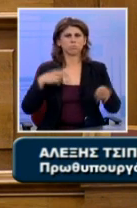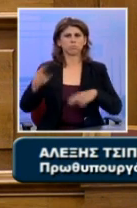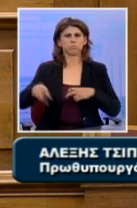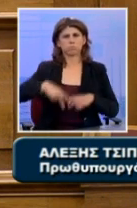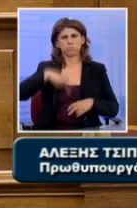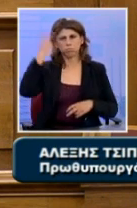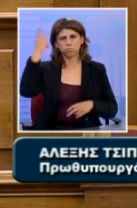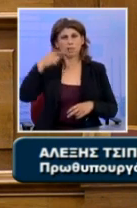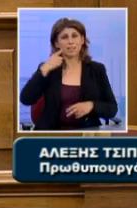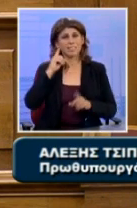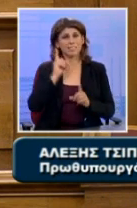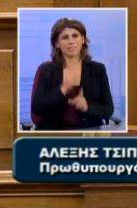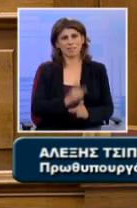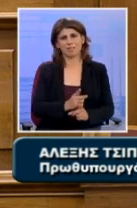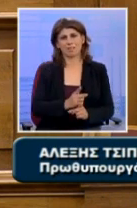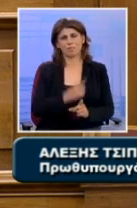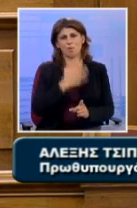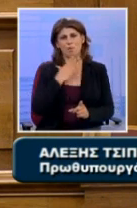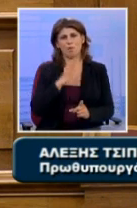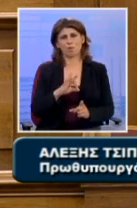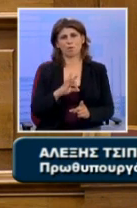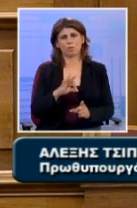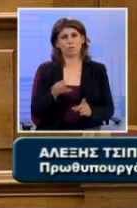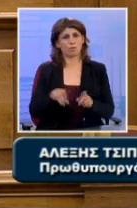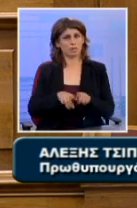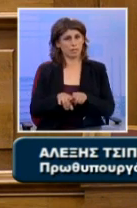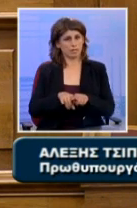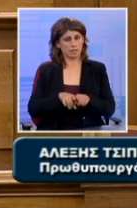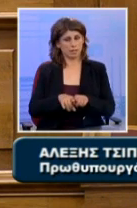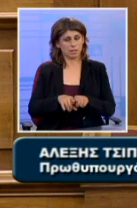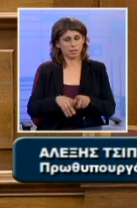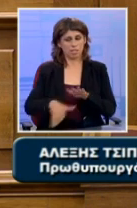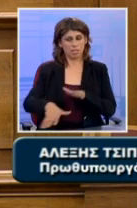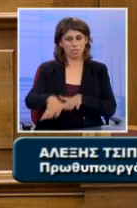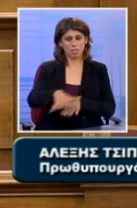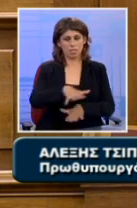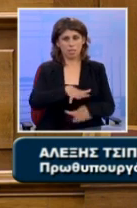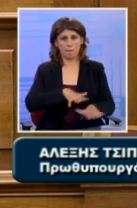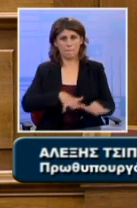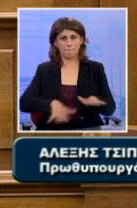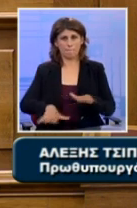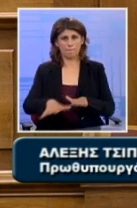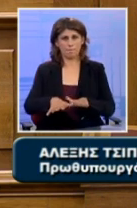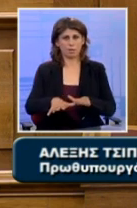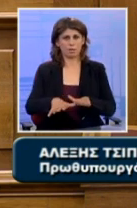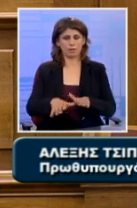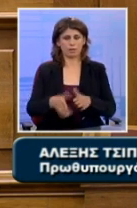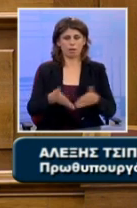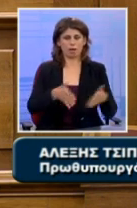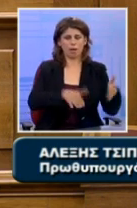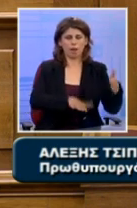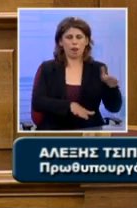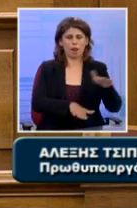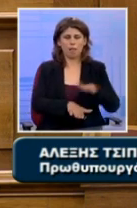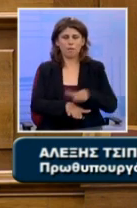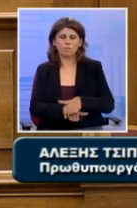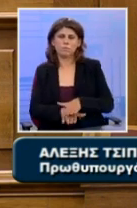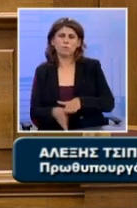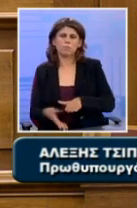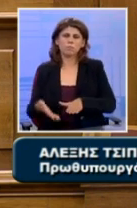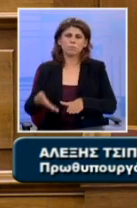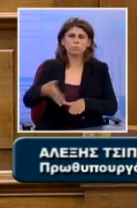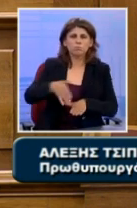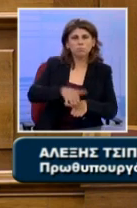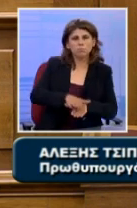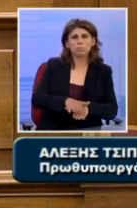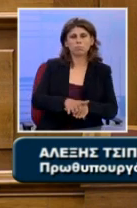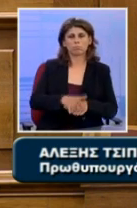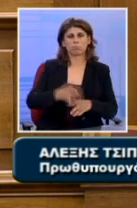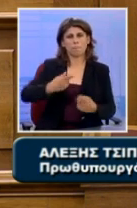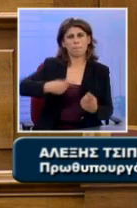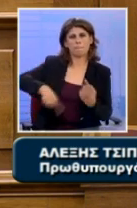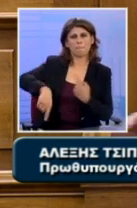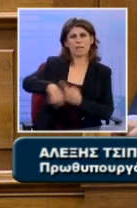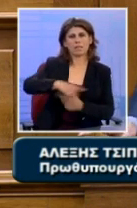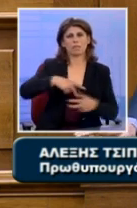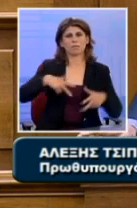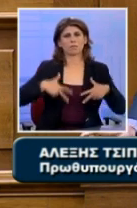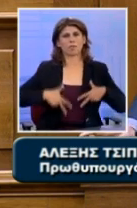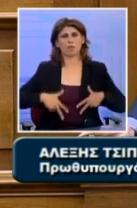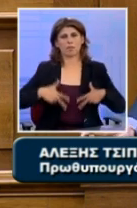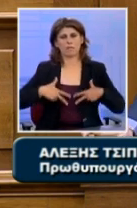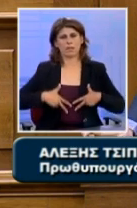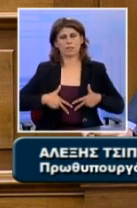συγκεκριμένος. Είναι η σχέση διαπλοκής και αλληλοκάλυψης ανάμεσα στις εκάστοτε